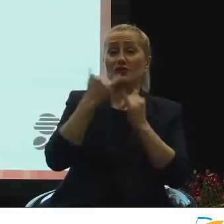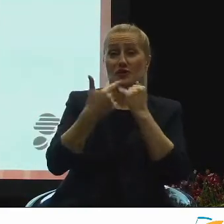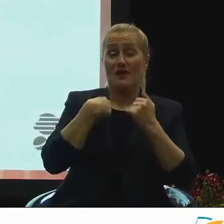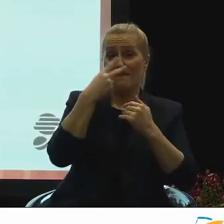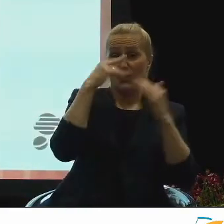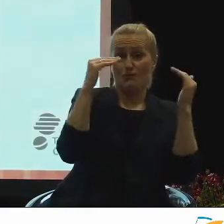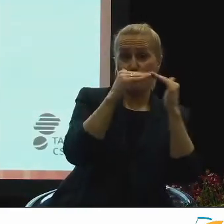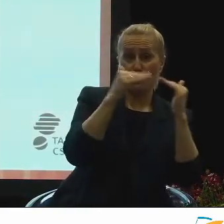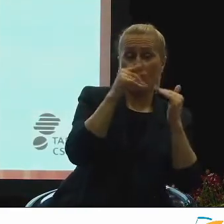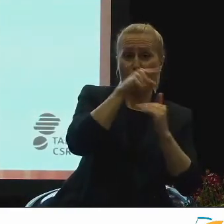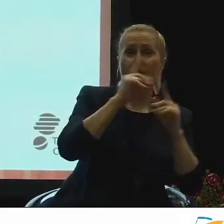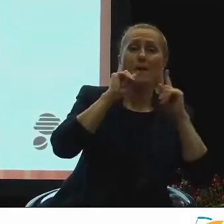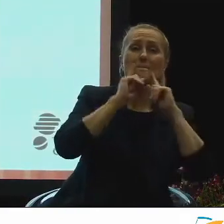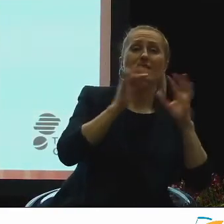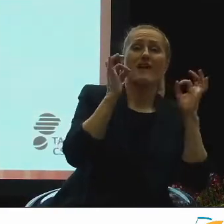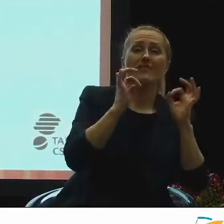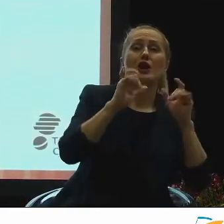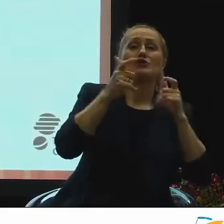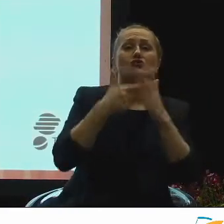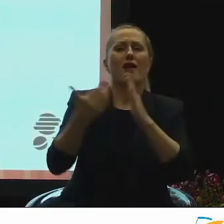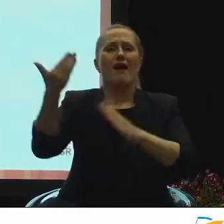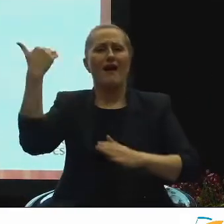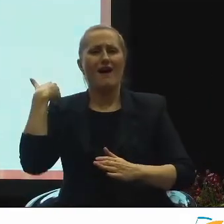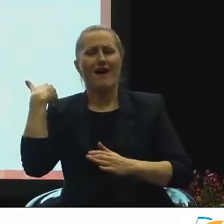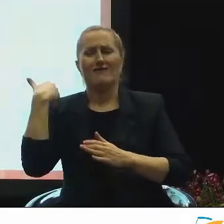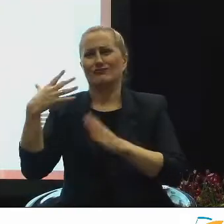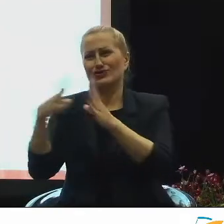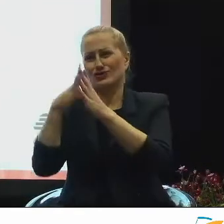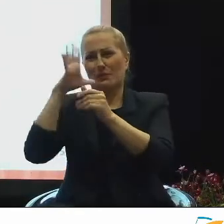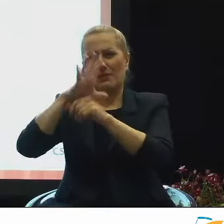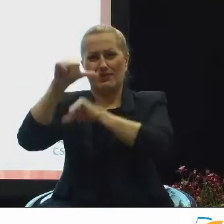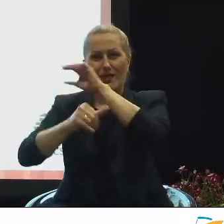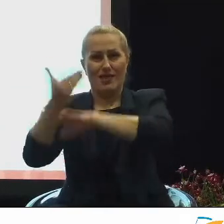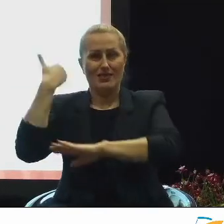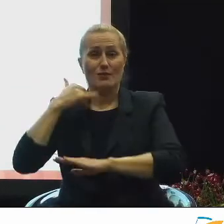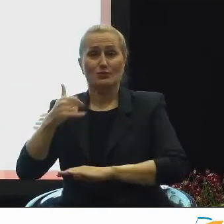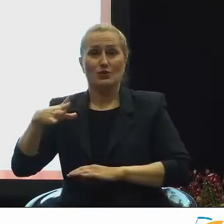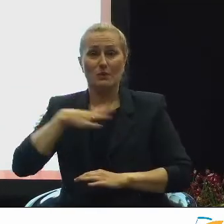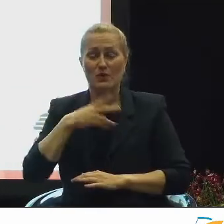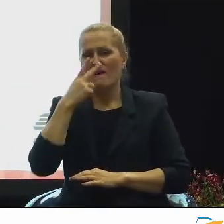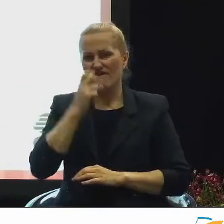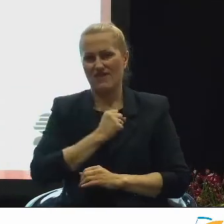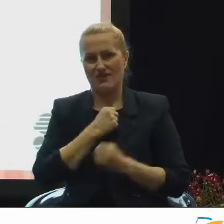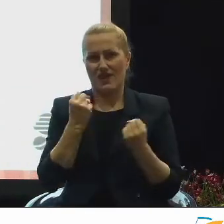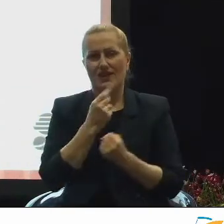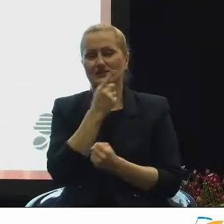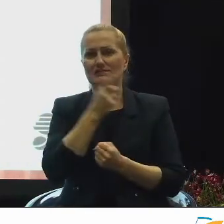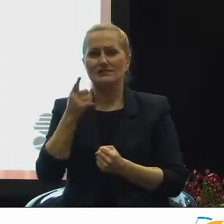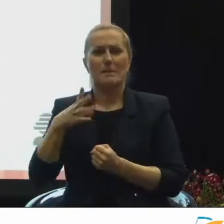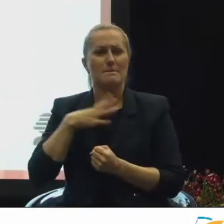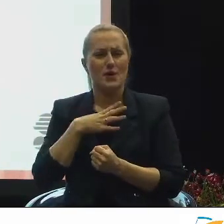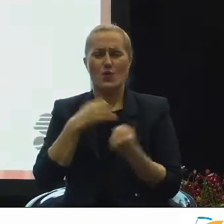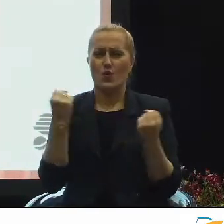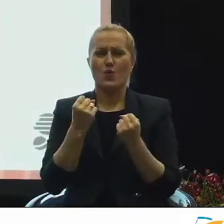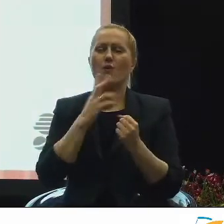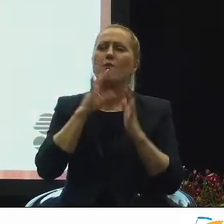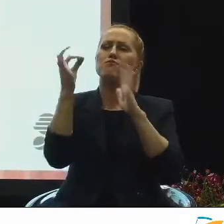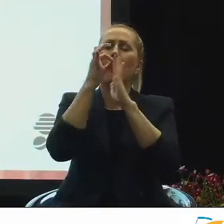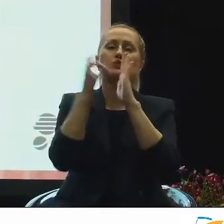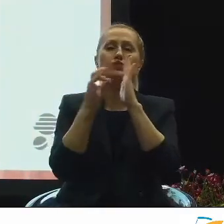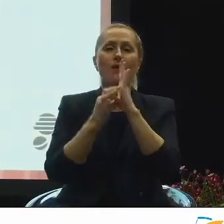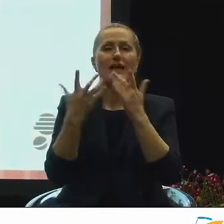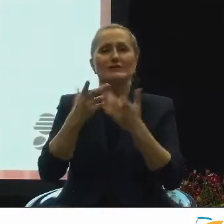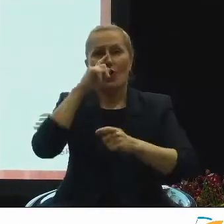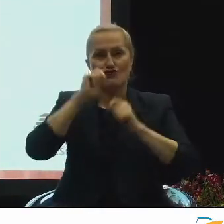porówna aktualną rzeczywistość z tym, co było 10, 15, 20 lat temu, to widać, że to raczej były pewne postulaty,